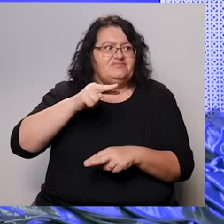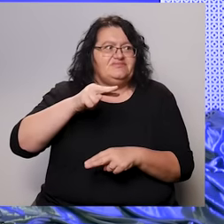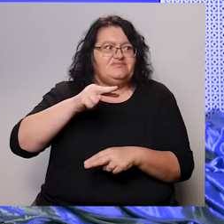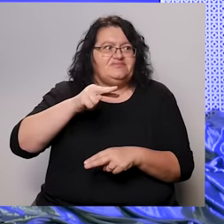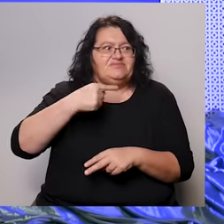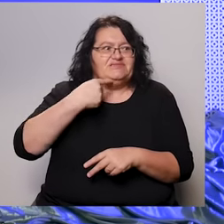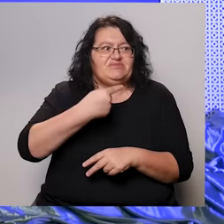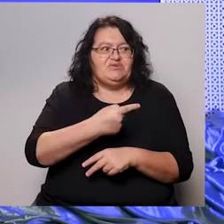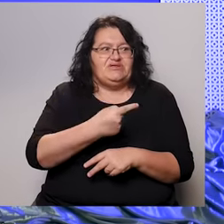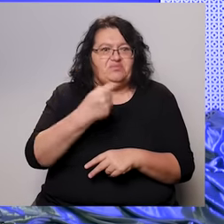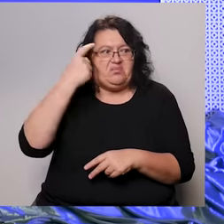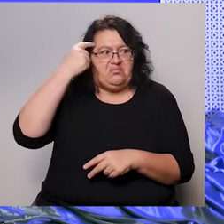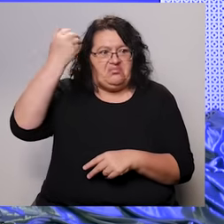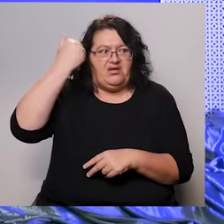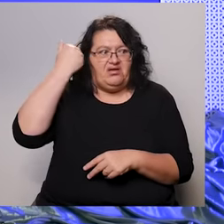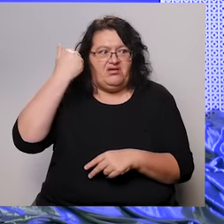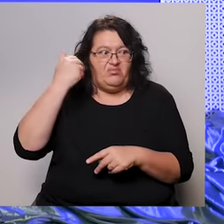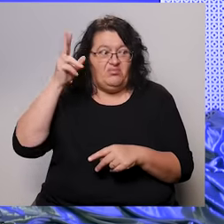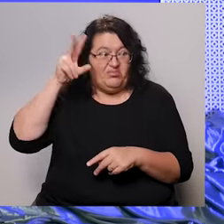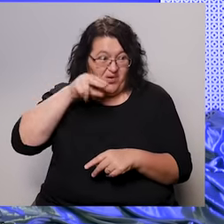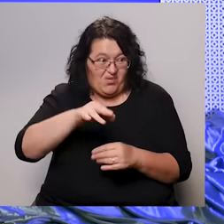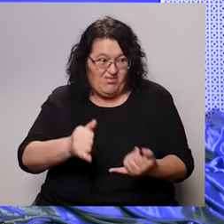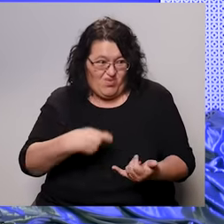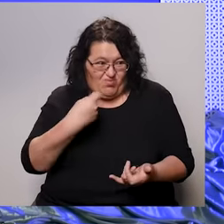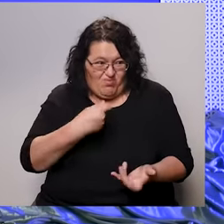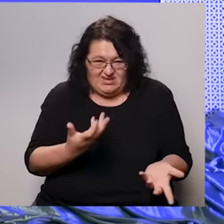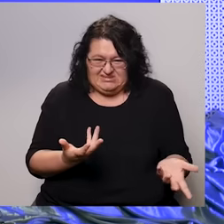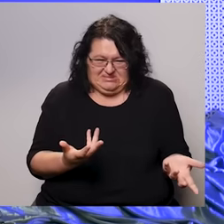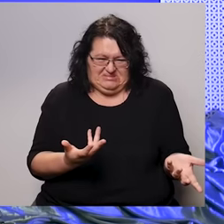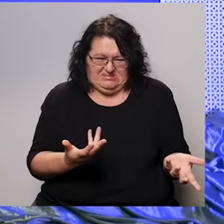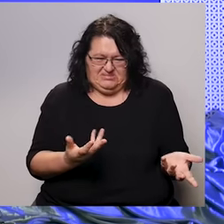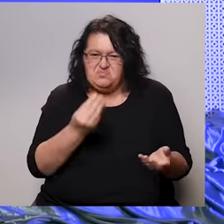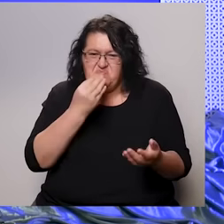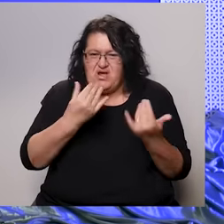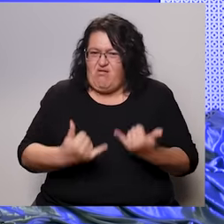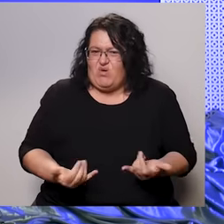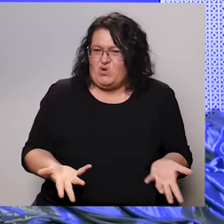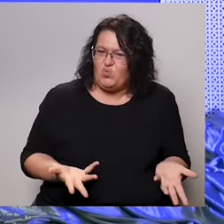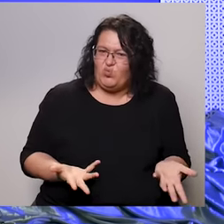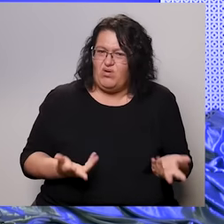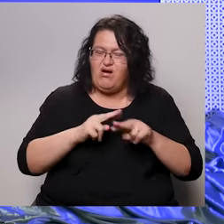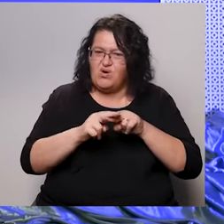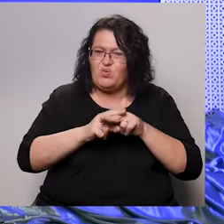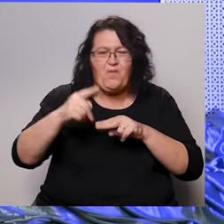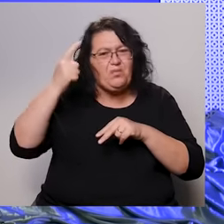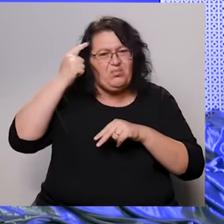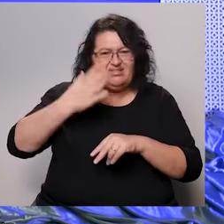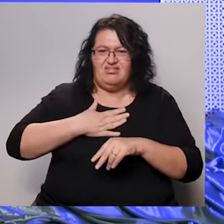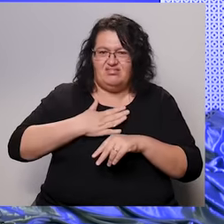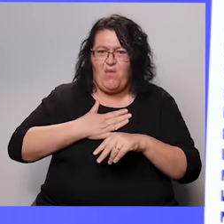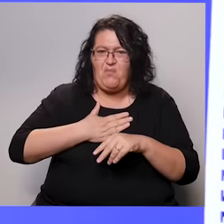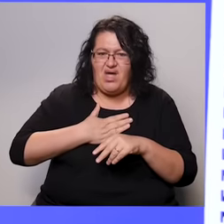el și zic, în mintea mea asta ce facem? Prorocește? Noi nu mâncăm acum, adică în mintea mea